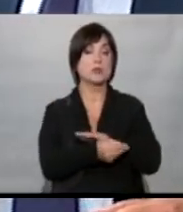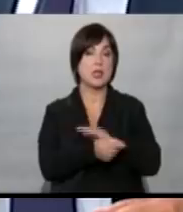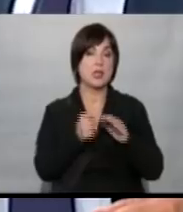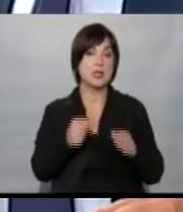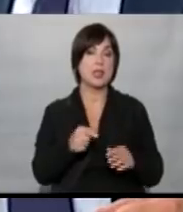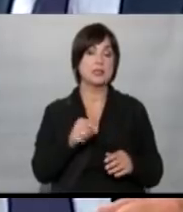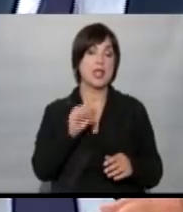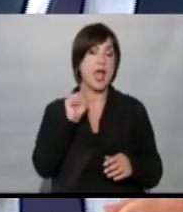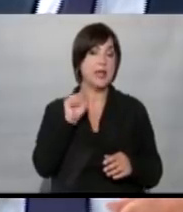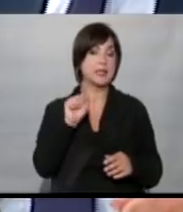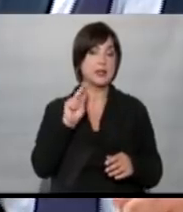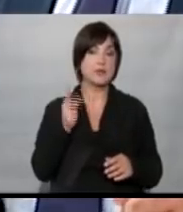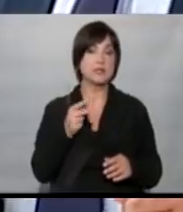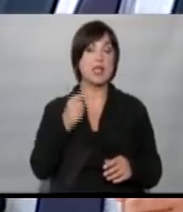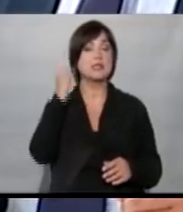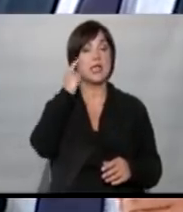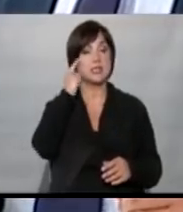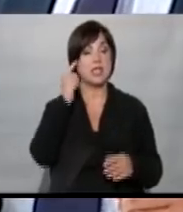на антиквизацијата. Сетете се,